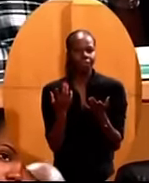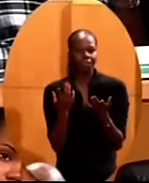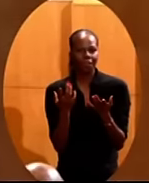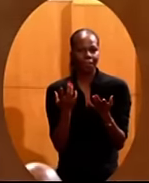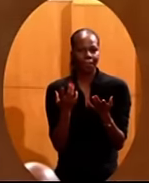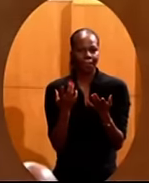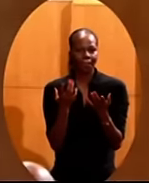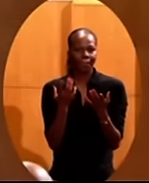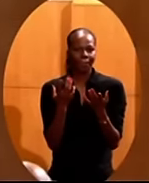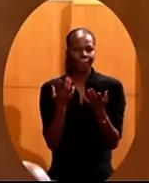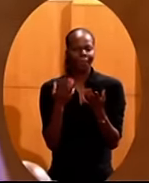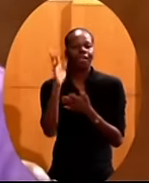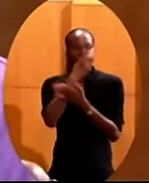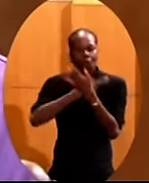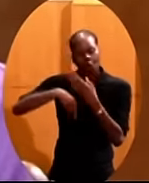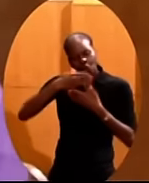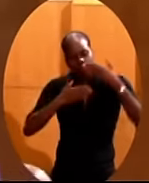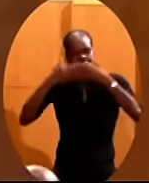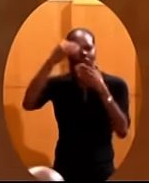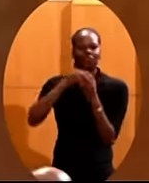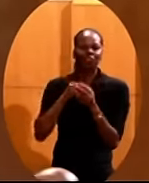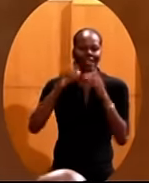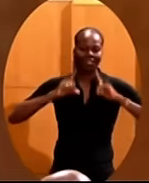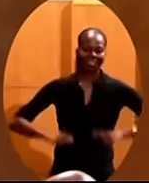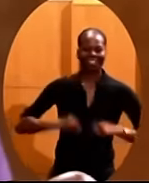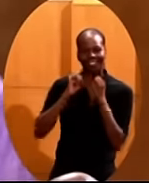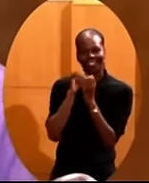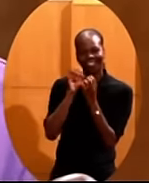notamment la reconstruction du lycée